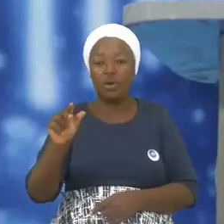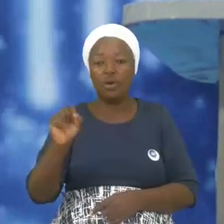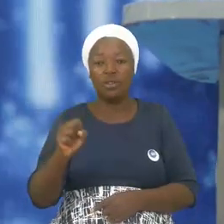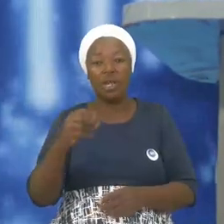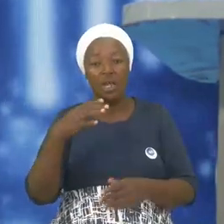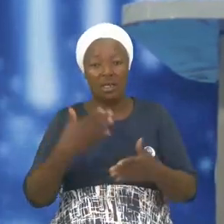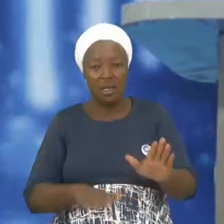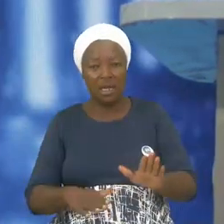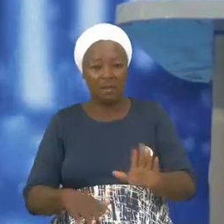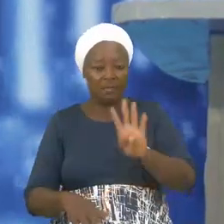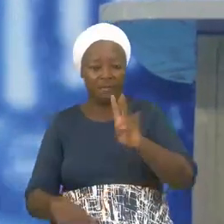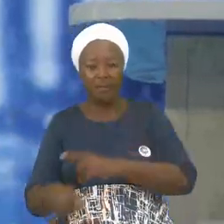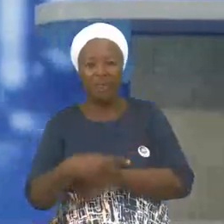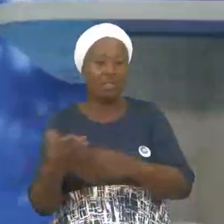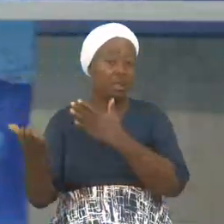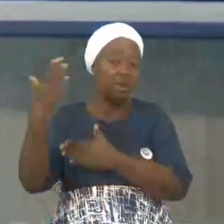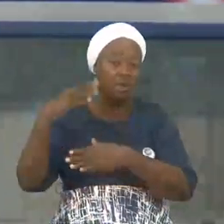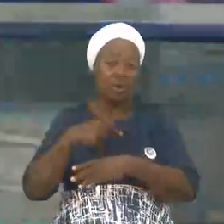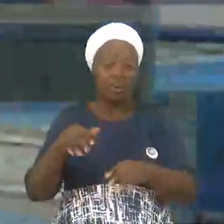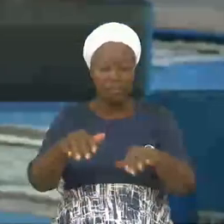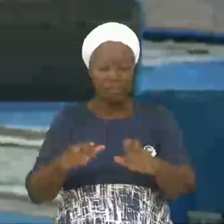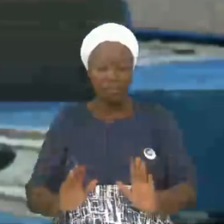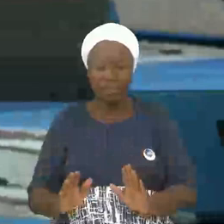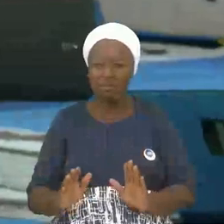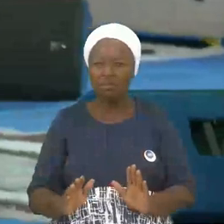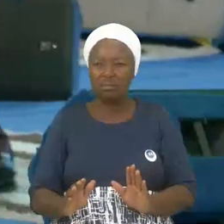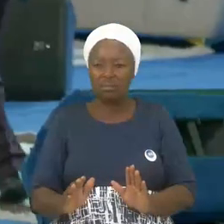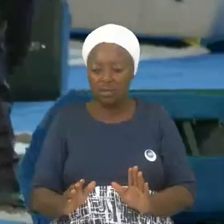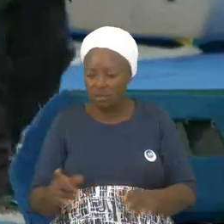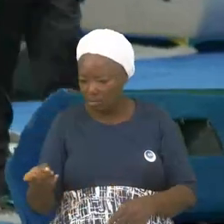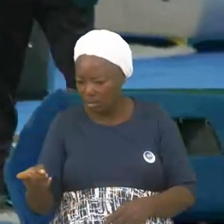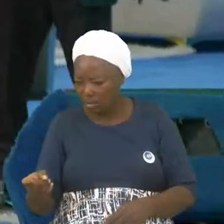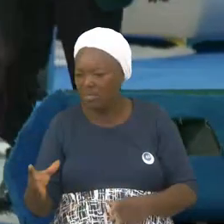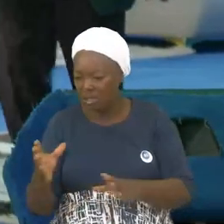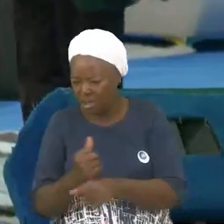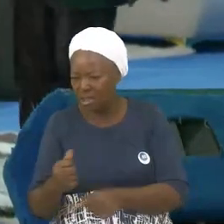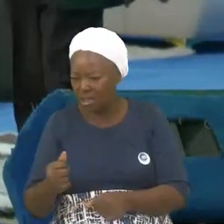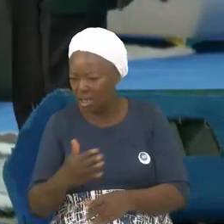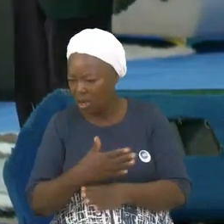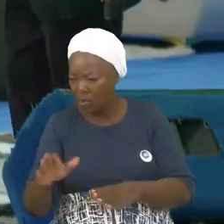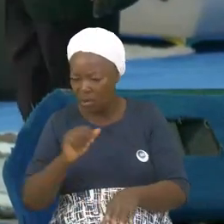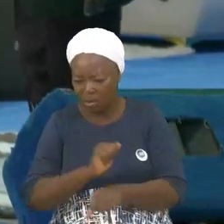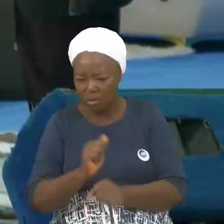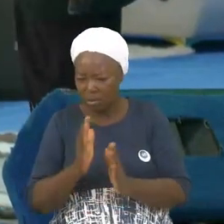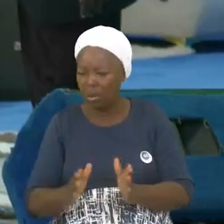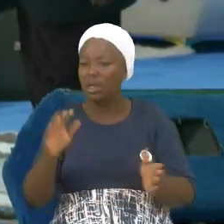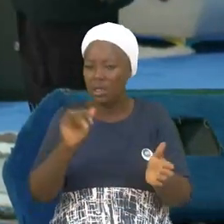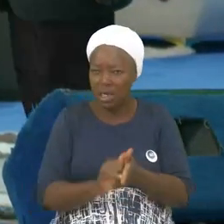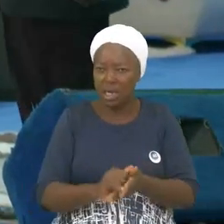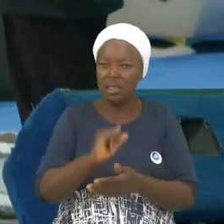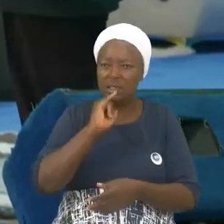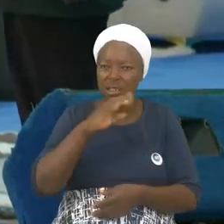Lorsque Lazare était mort. Quand est-ce qu'il est mort? Il y a 4 jours. Et il est enseveli. Venez, ôtez